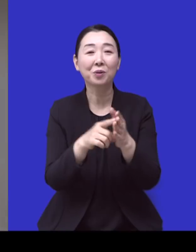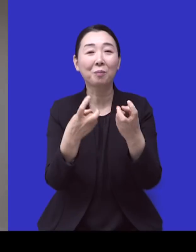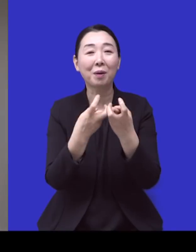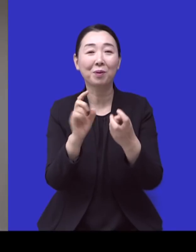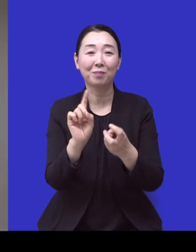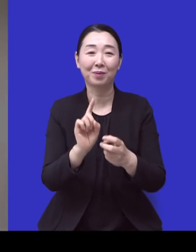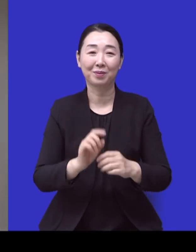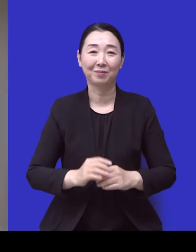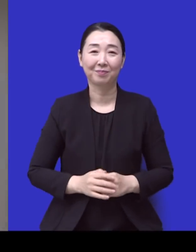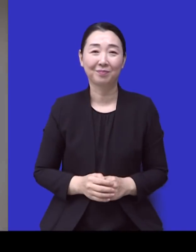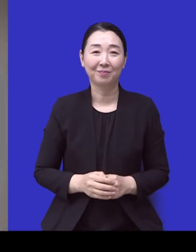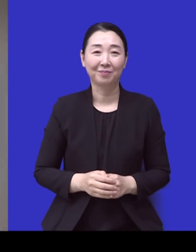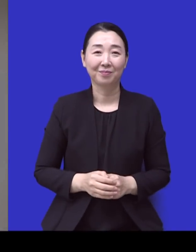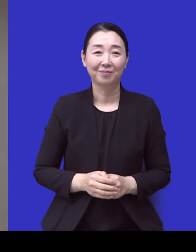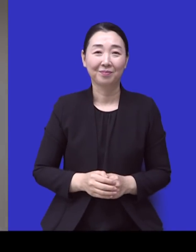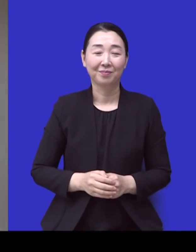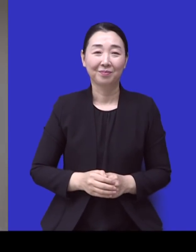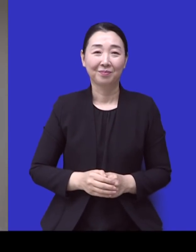하시나요?